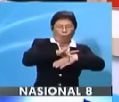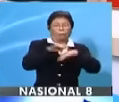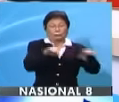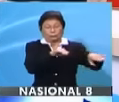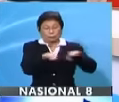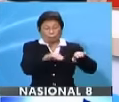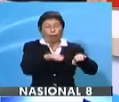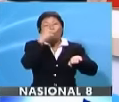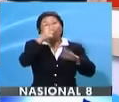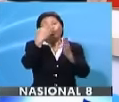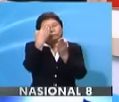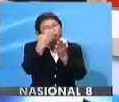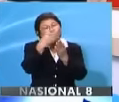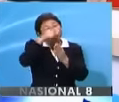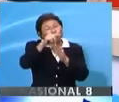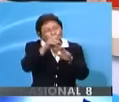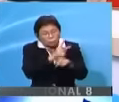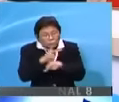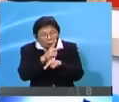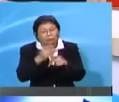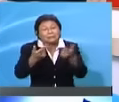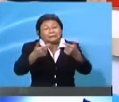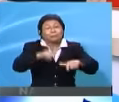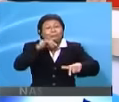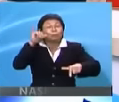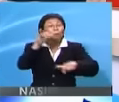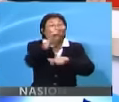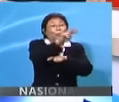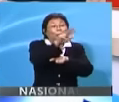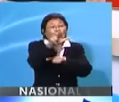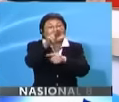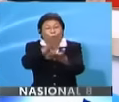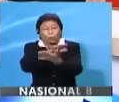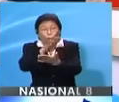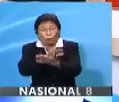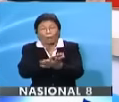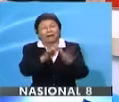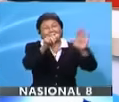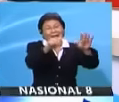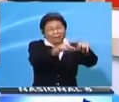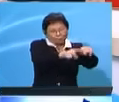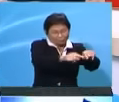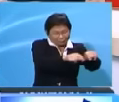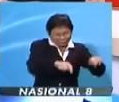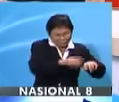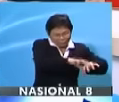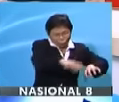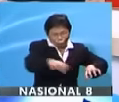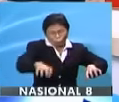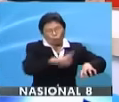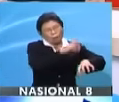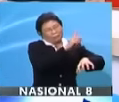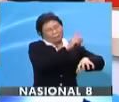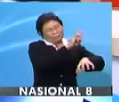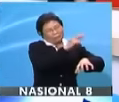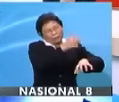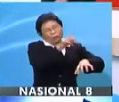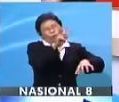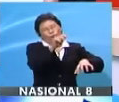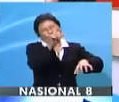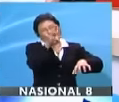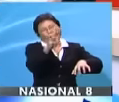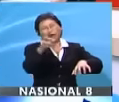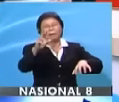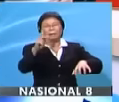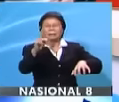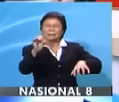langkah berjaga-jaga selepas ini. Dalam kejadian semalam, 23 buah sekolah di 6 daerah iaitu Ranau, Tuaran, Kota Belud, Penampang, Nabawan